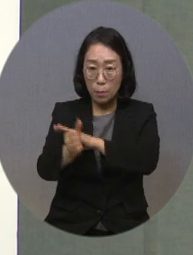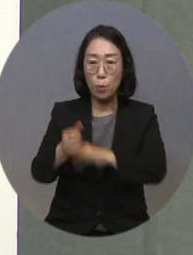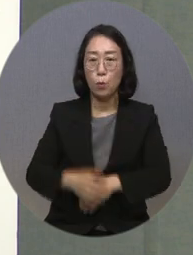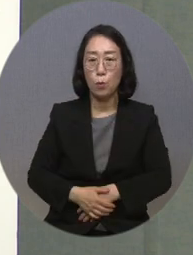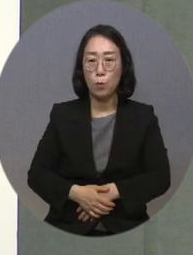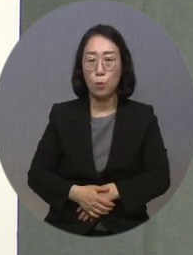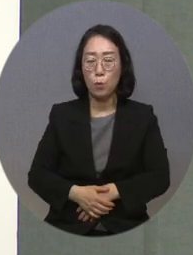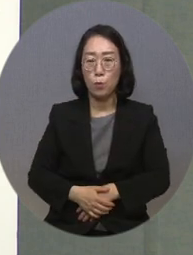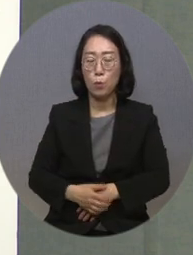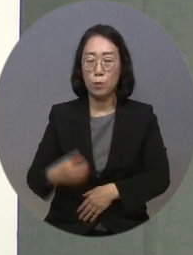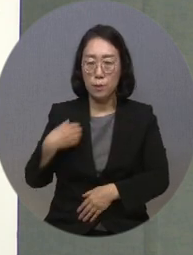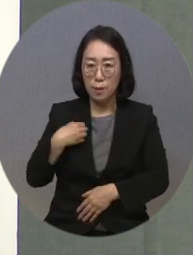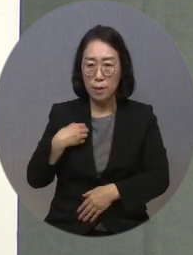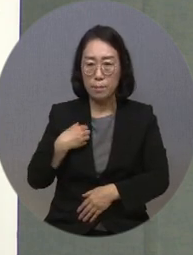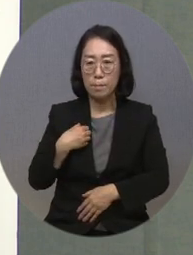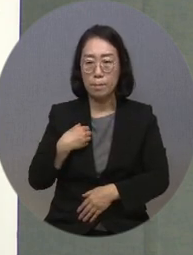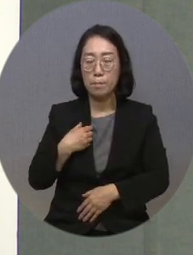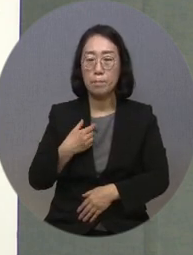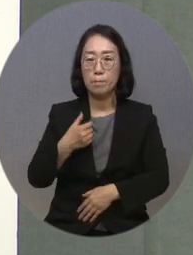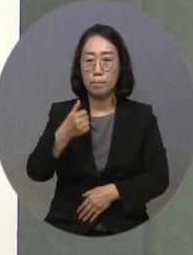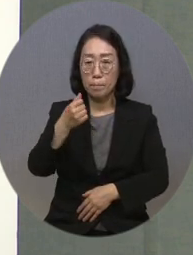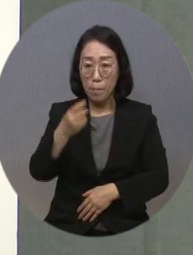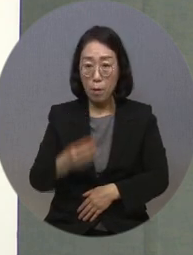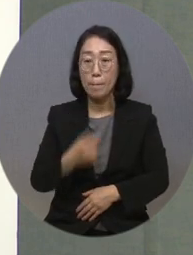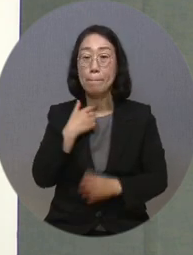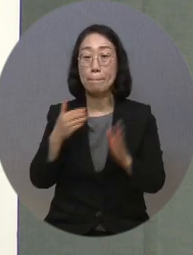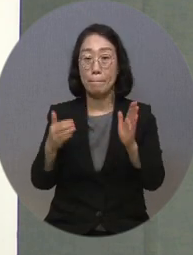원내대표 뭐 다 섭렵하시고